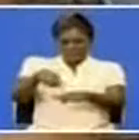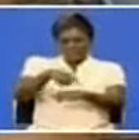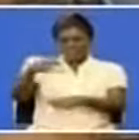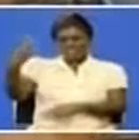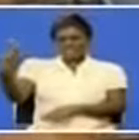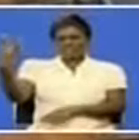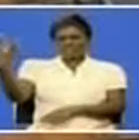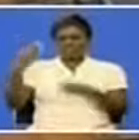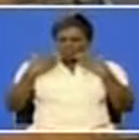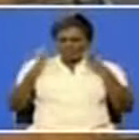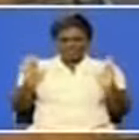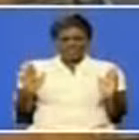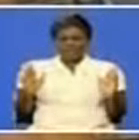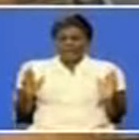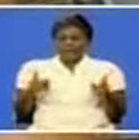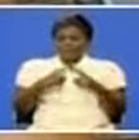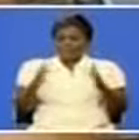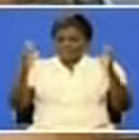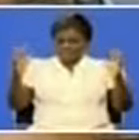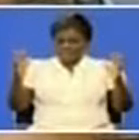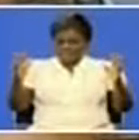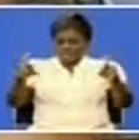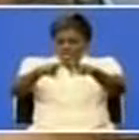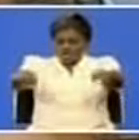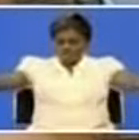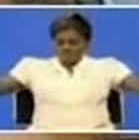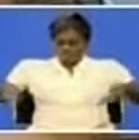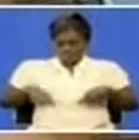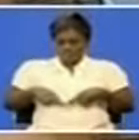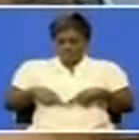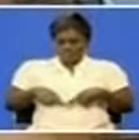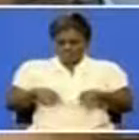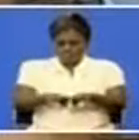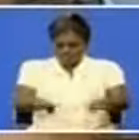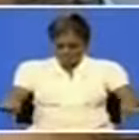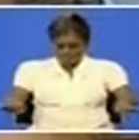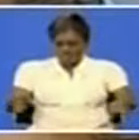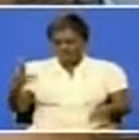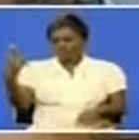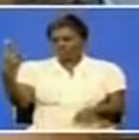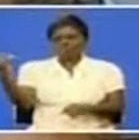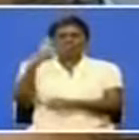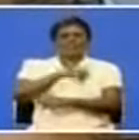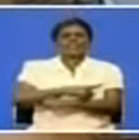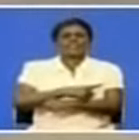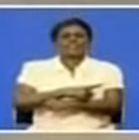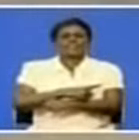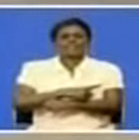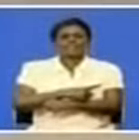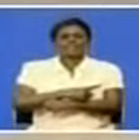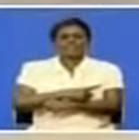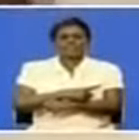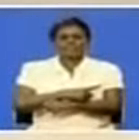imeisha, ya ukipata ile mat kubwa ya floor hiyo a day and a half, 2 days it's done.